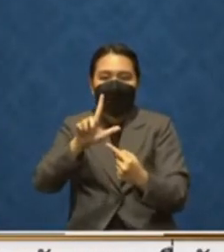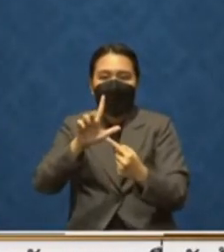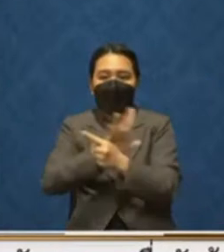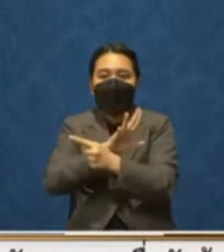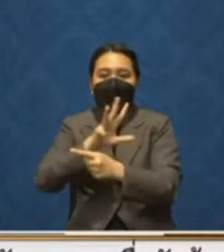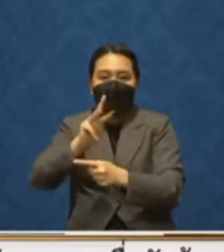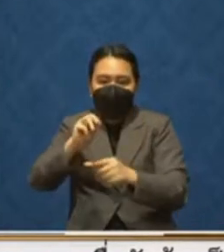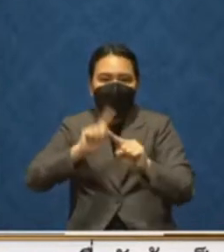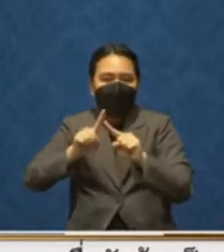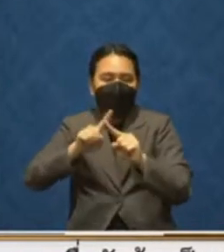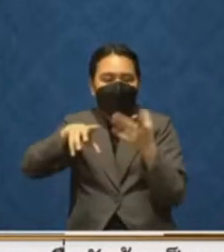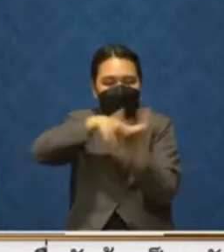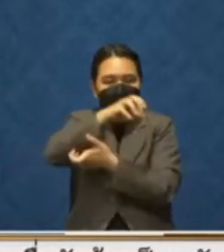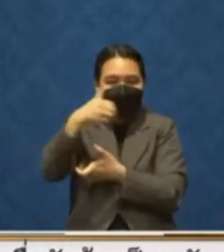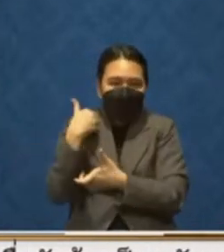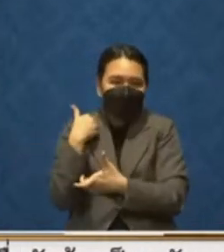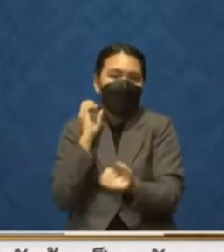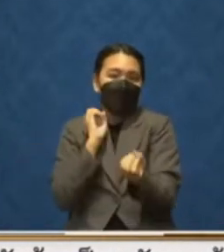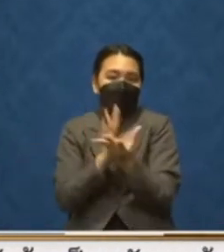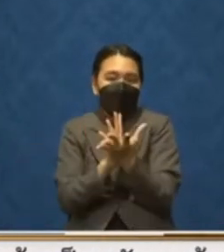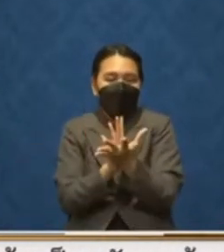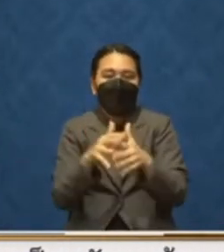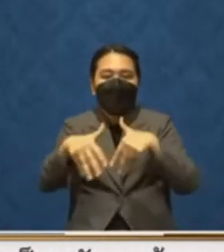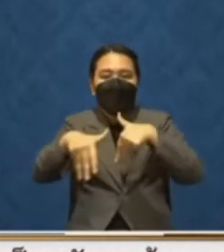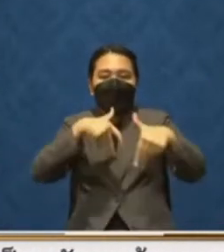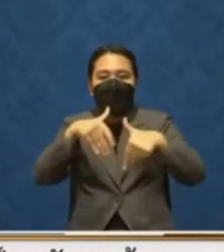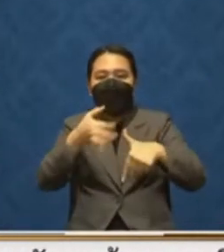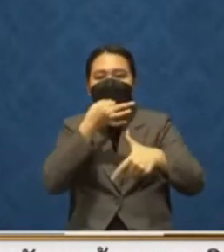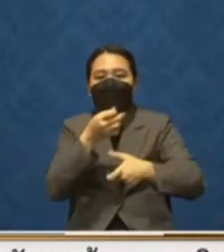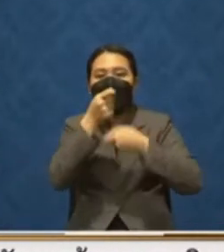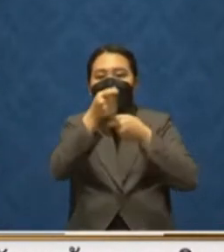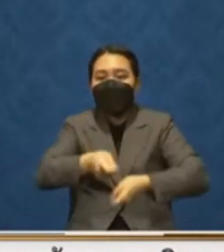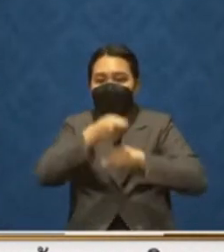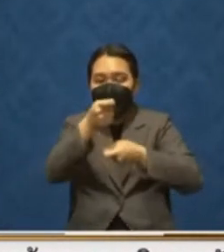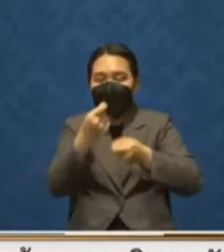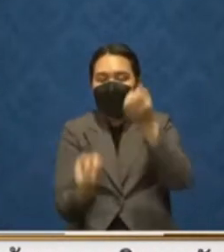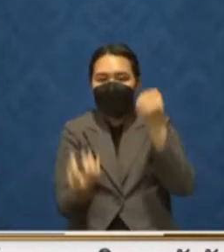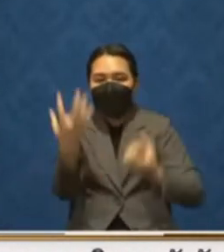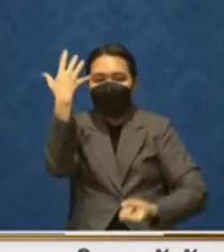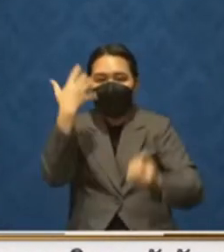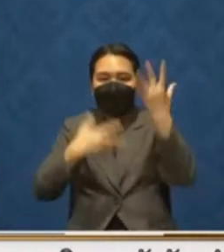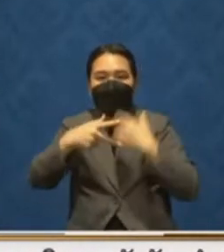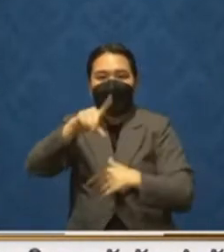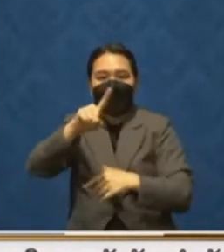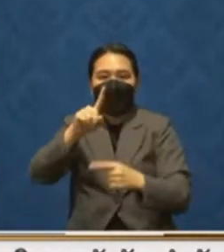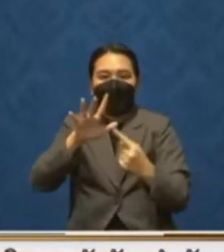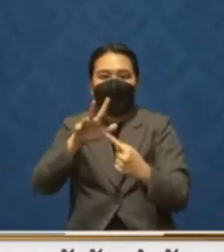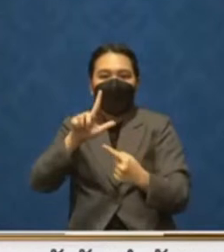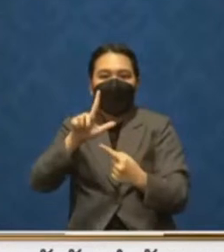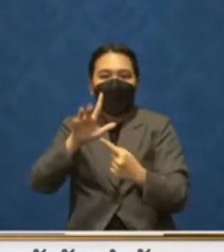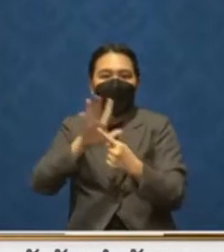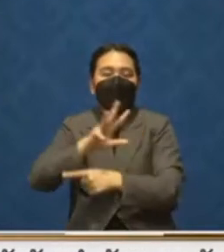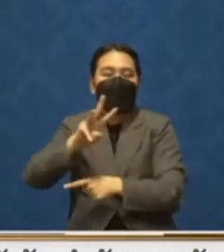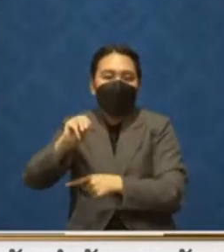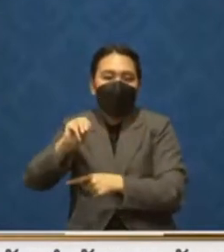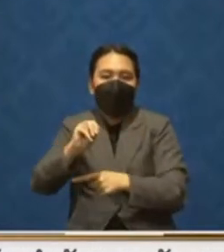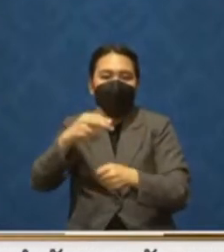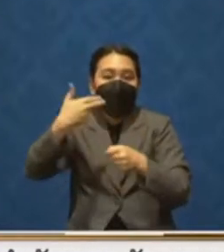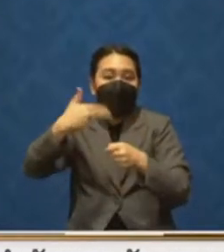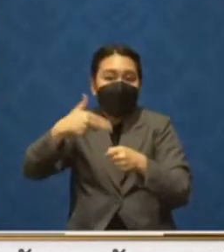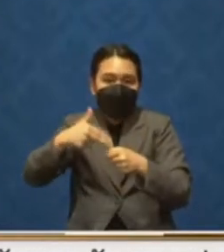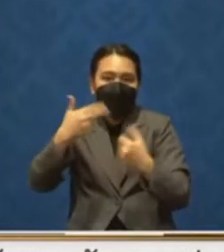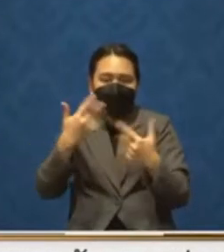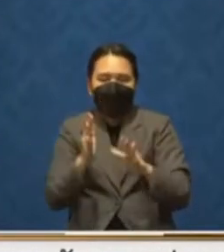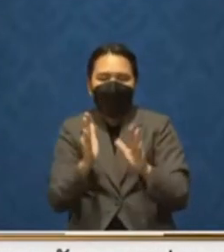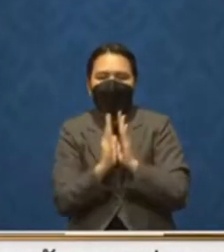ส่วนก่อนชาวสวนปาล์มอยู่เหมือนกันนะเดี๋ยวต้องขอบคุณท่านดองเรื่องตีน้ำดีผัดนิดเด็กเกษตรก็ได้ไปเจอตาพูดคุยกัน